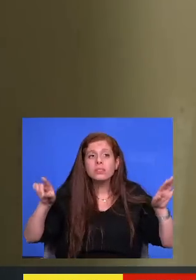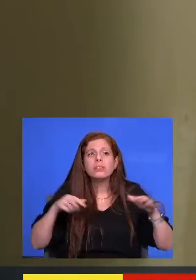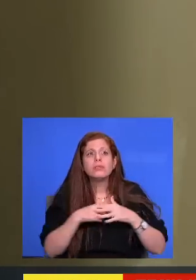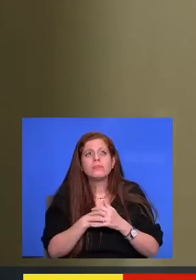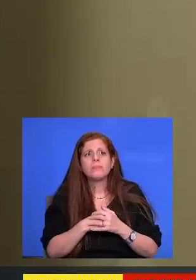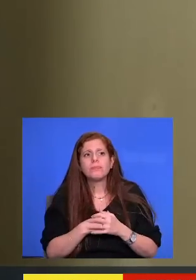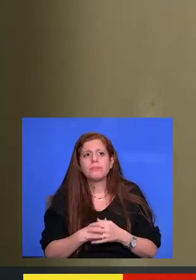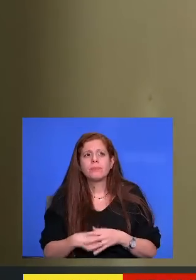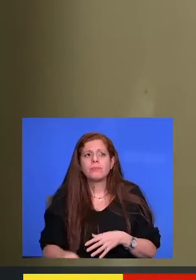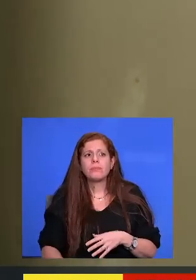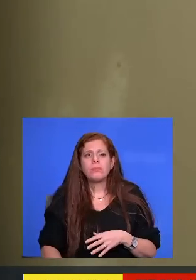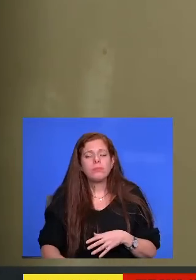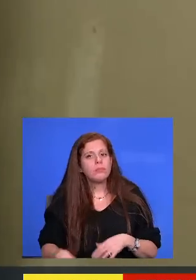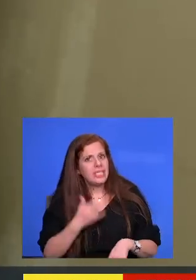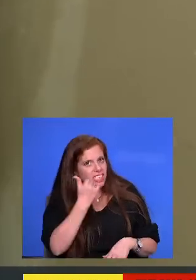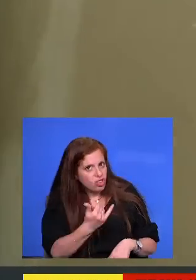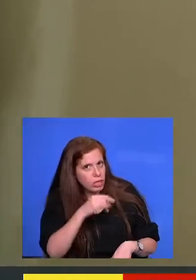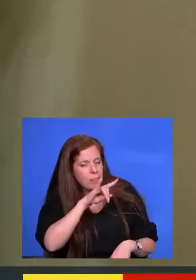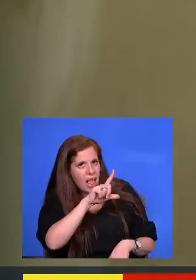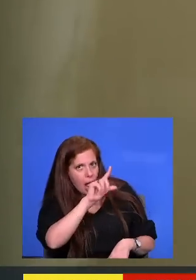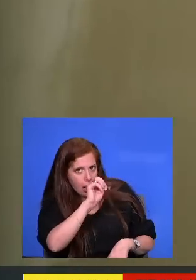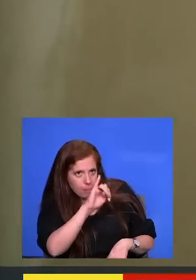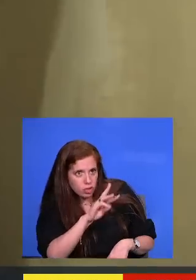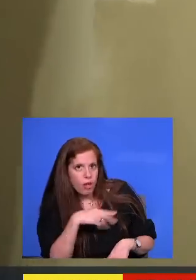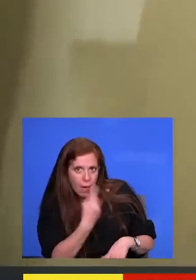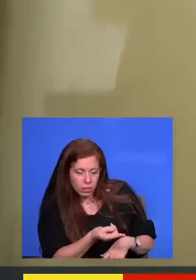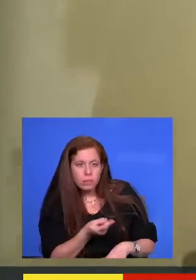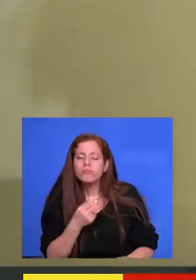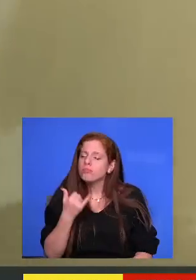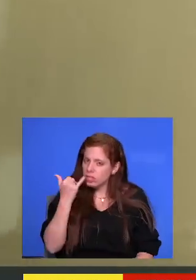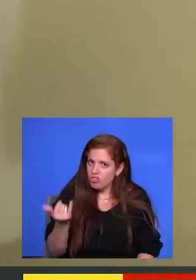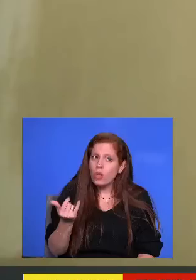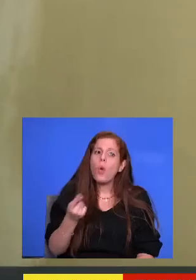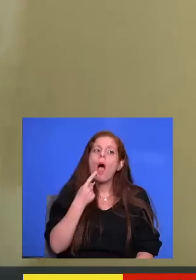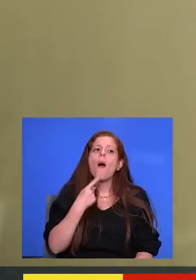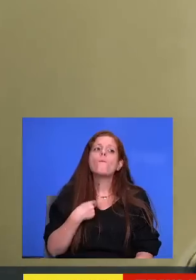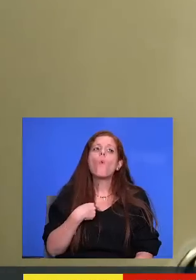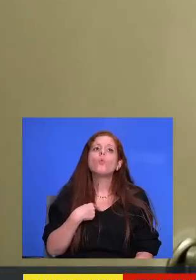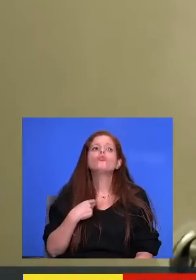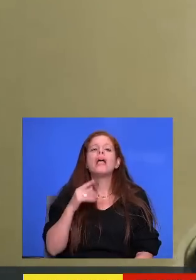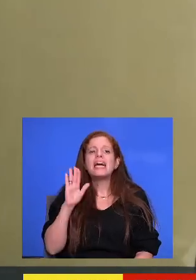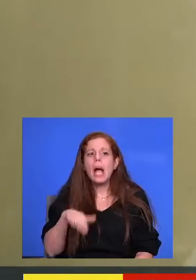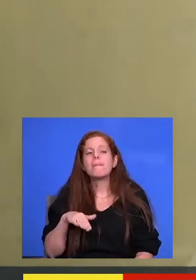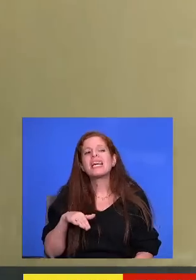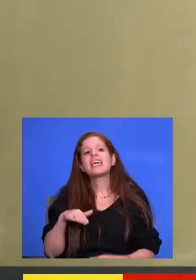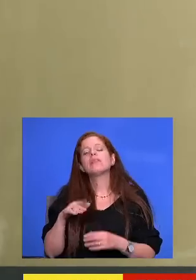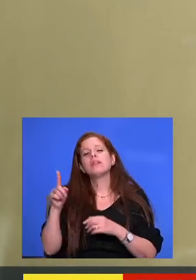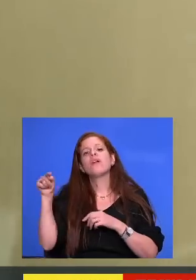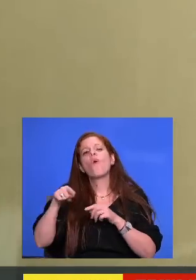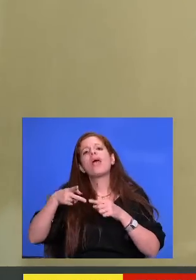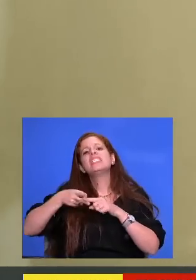פה. התקשרתם לחלמיש, אמרתם? התקשרתם. אמרו שהגיע גם כן אינסטלטור לבדוק את